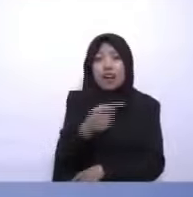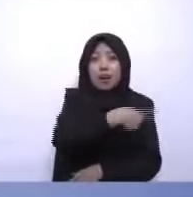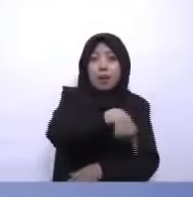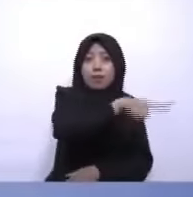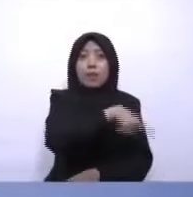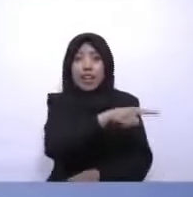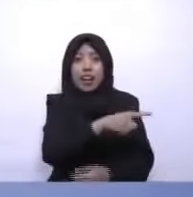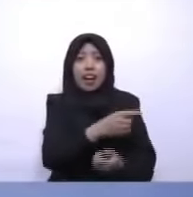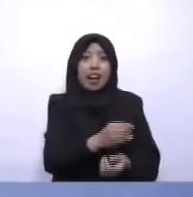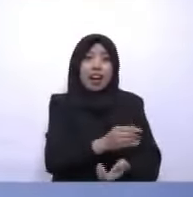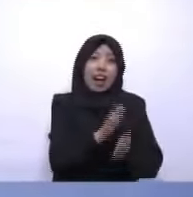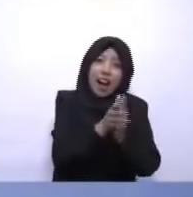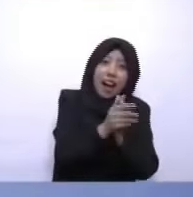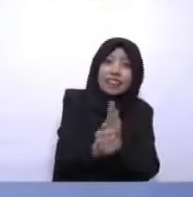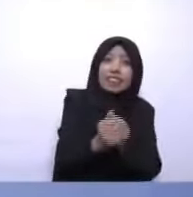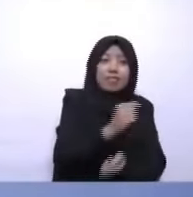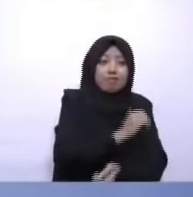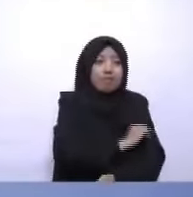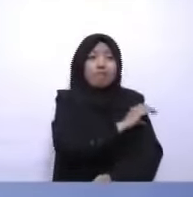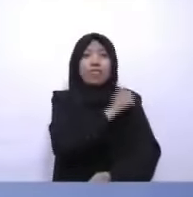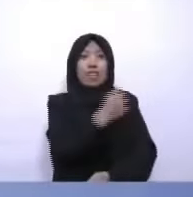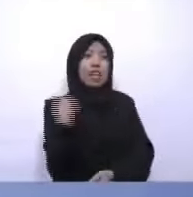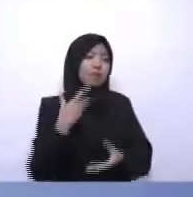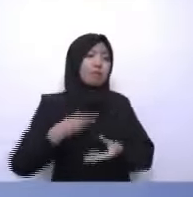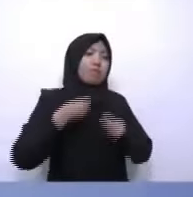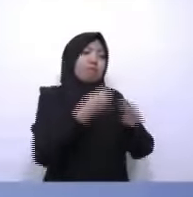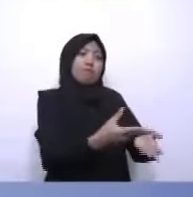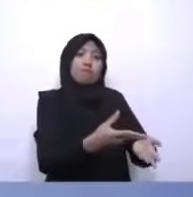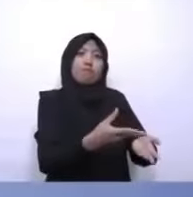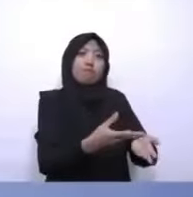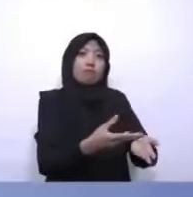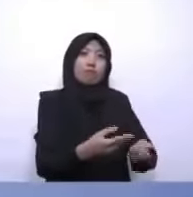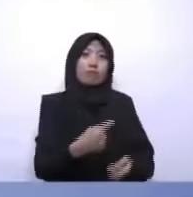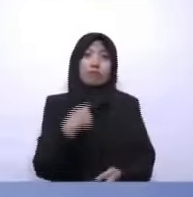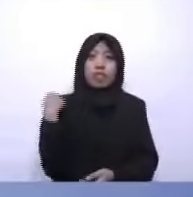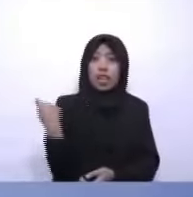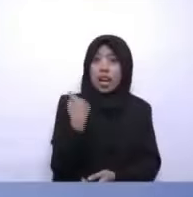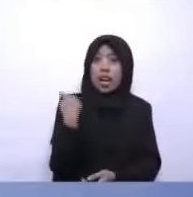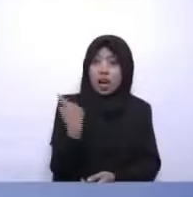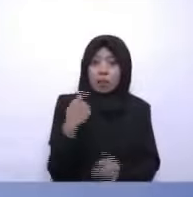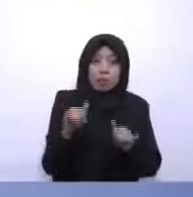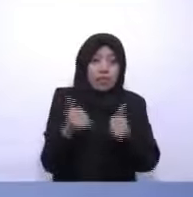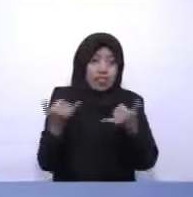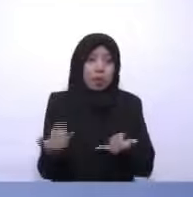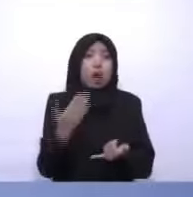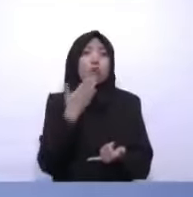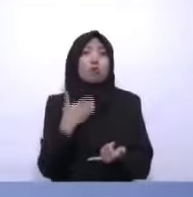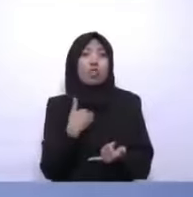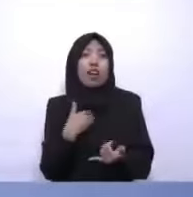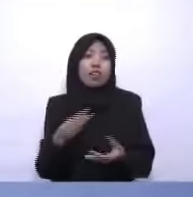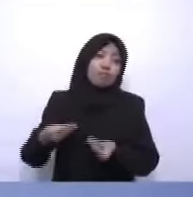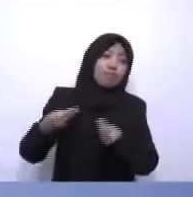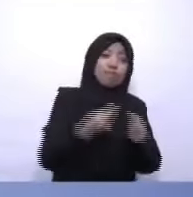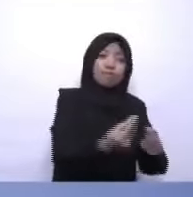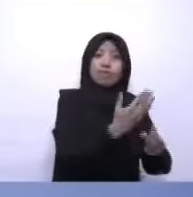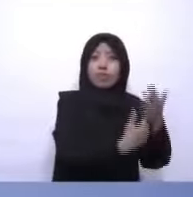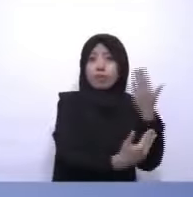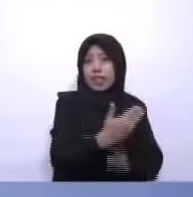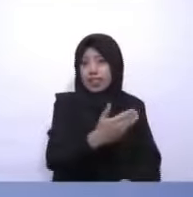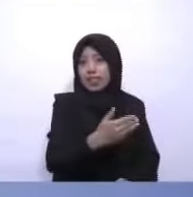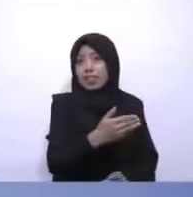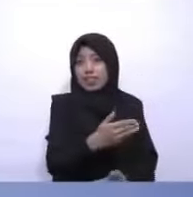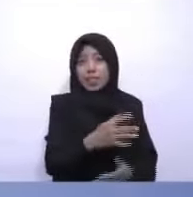mendapatkan keahlian dan keterampilan. Kami akan berikan itu. Kami juga akan berikan beasiswa kepada kaum difabilitas